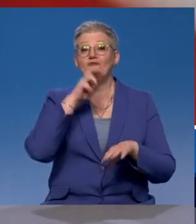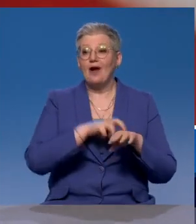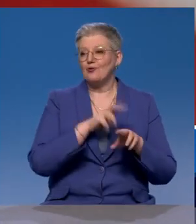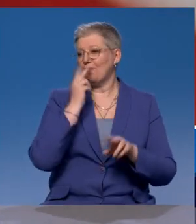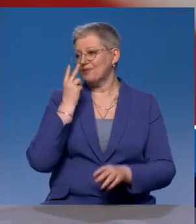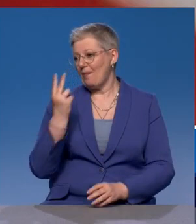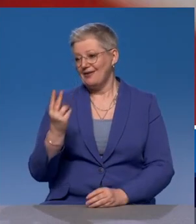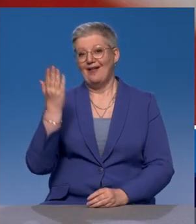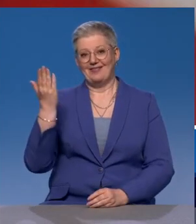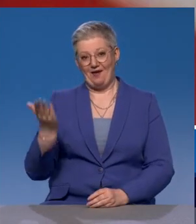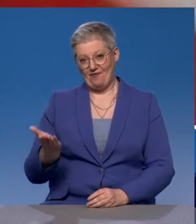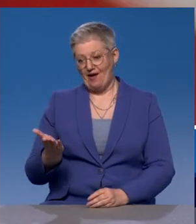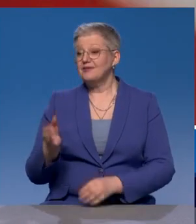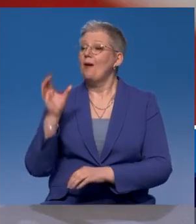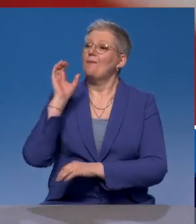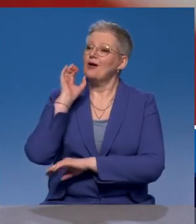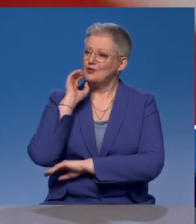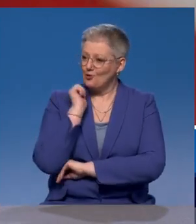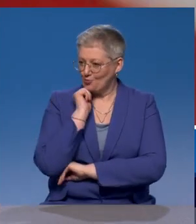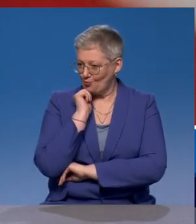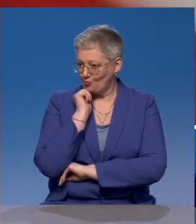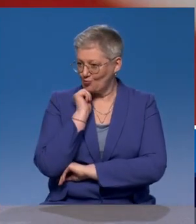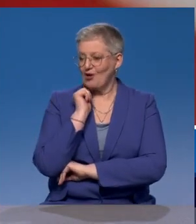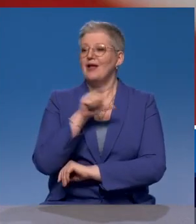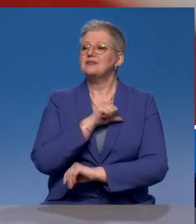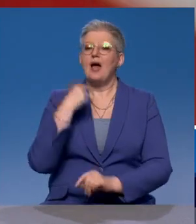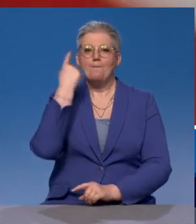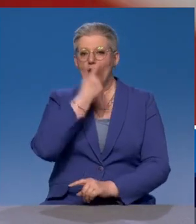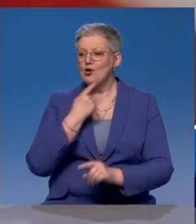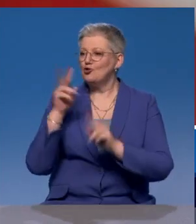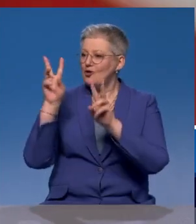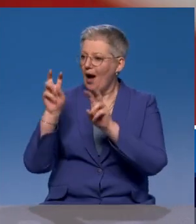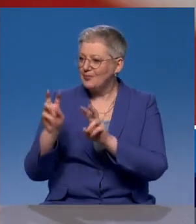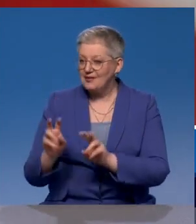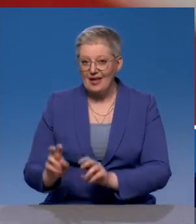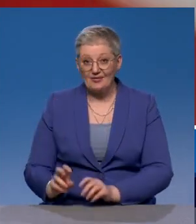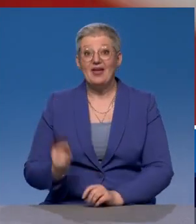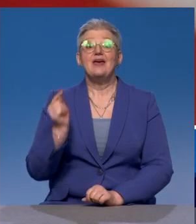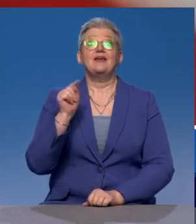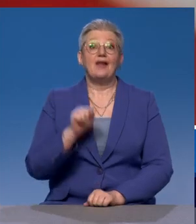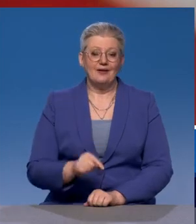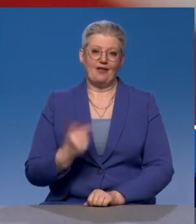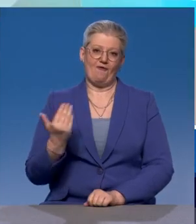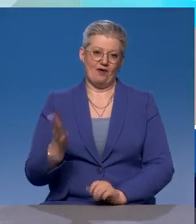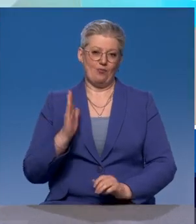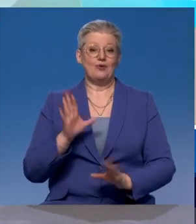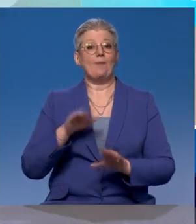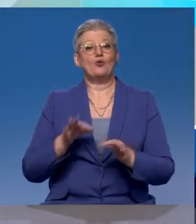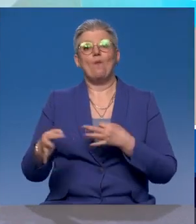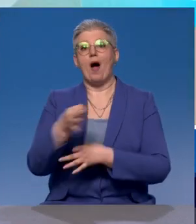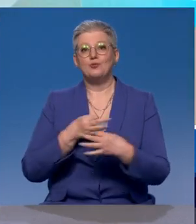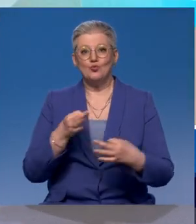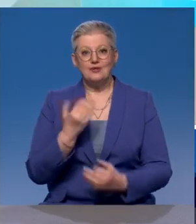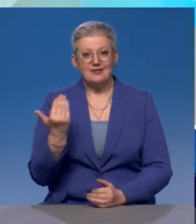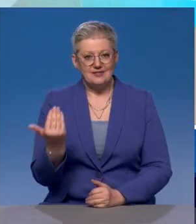на вас, внимательно послушал, сам лично провел обследование. И тогда вы будете, и потом обсудил с вами ваше лечение.